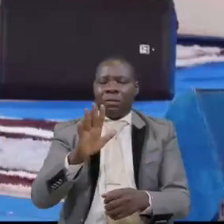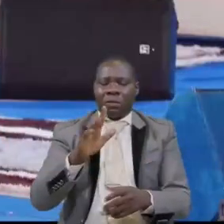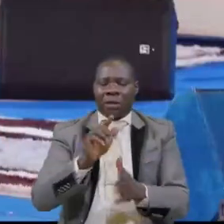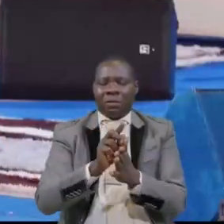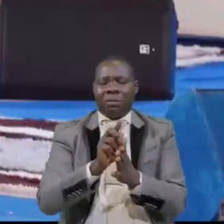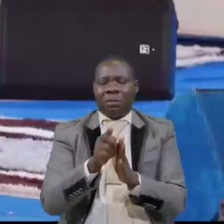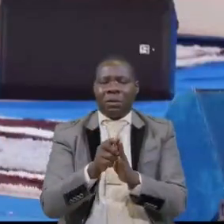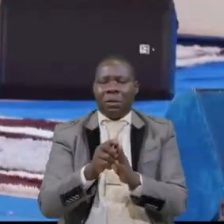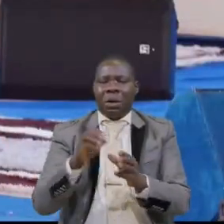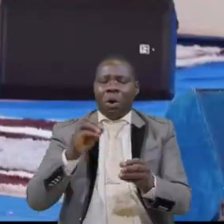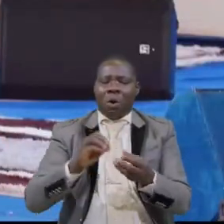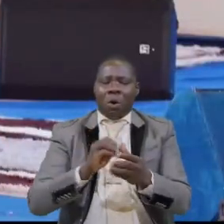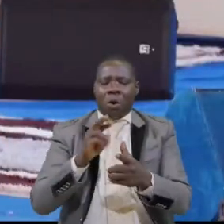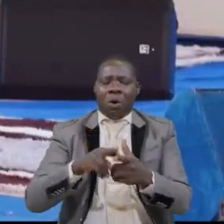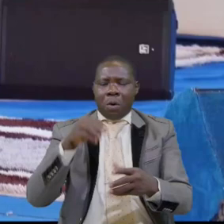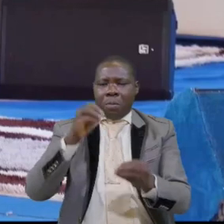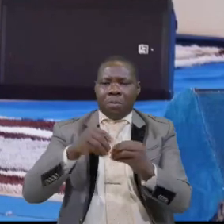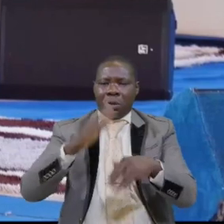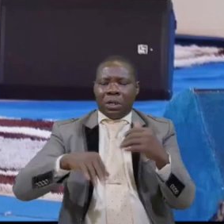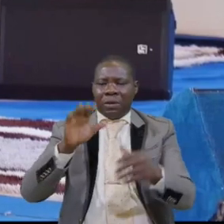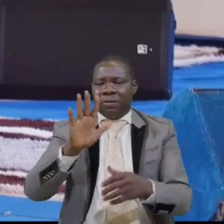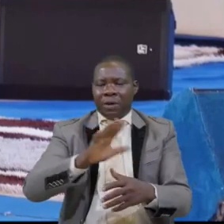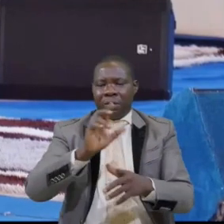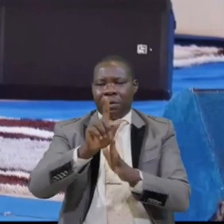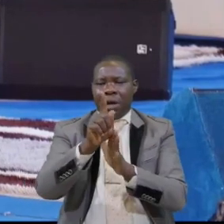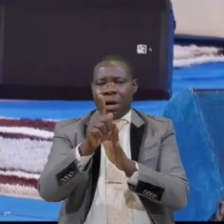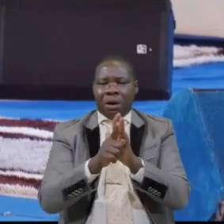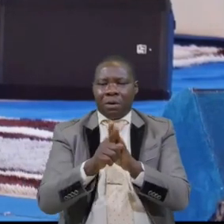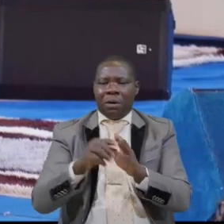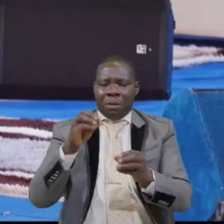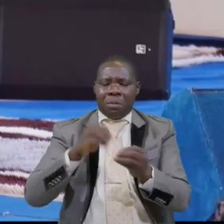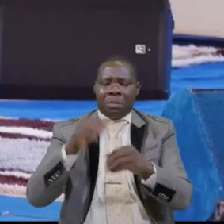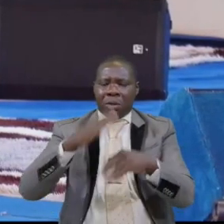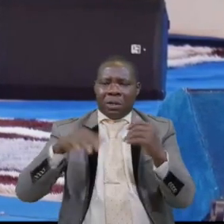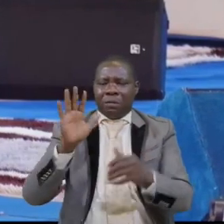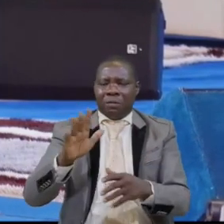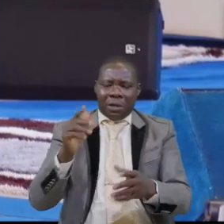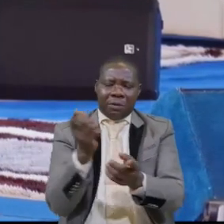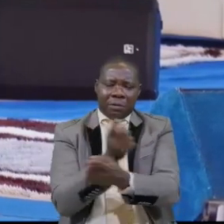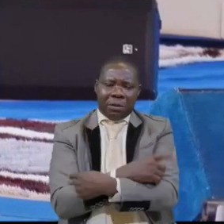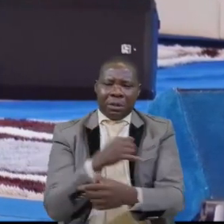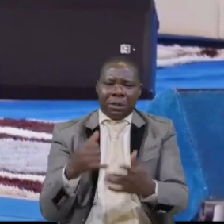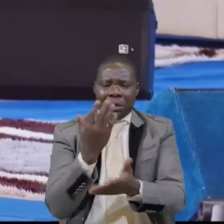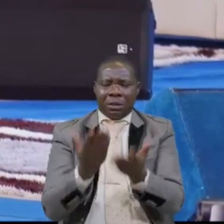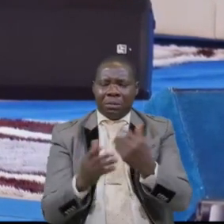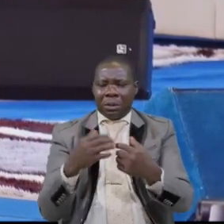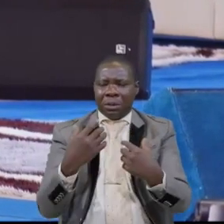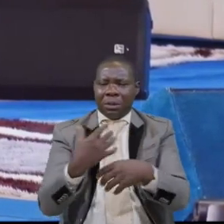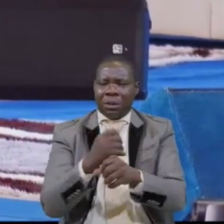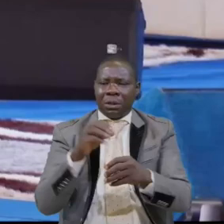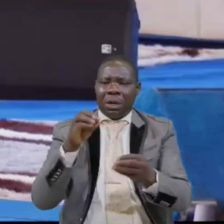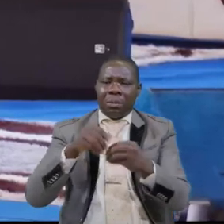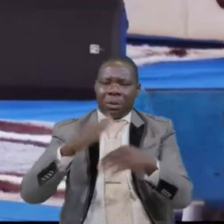Ça peut te prendre plus que 5 heures. Ça peut te prendre plus de 5 jours. Ça peut te prendre plus de 50 mois.